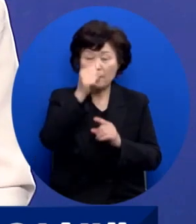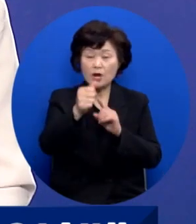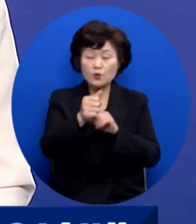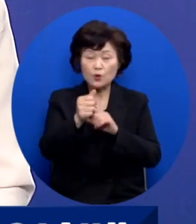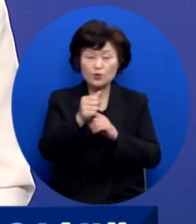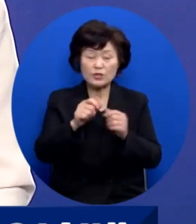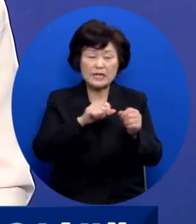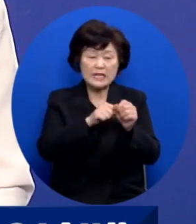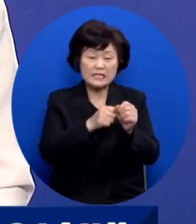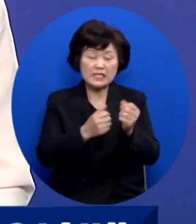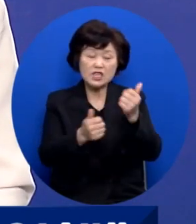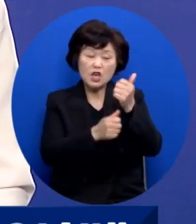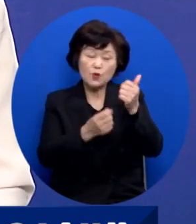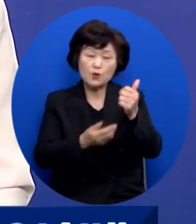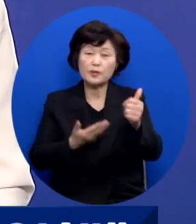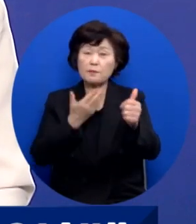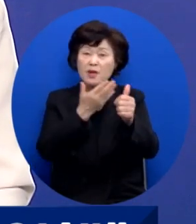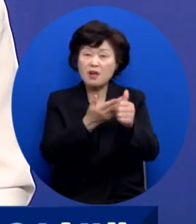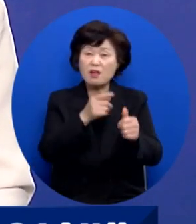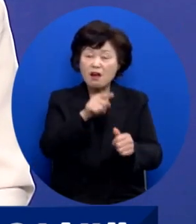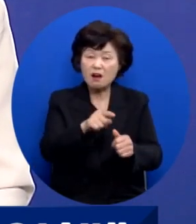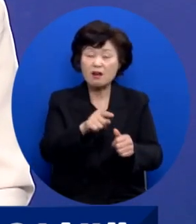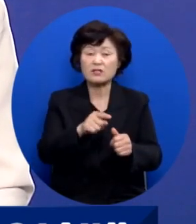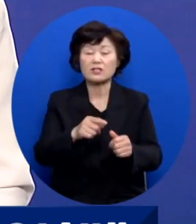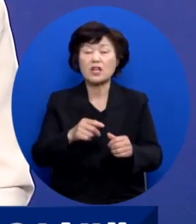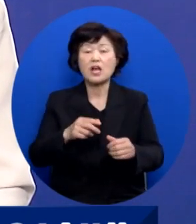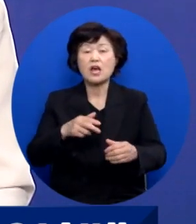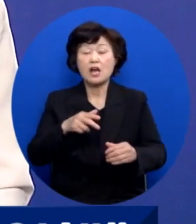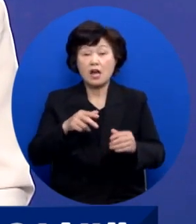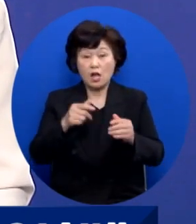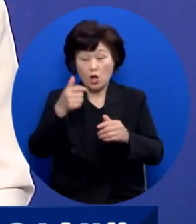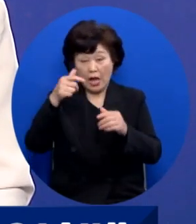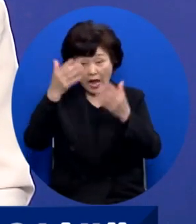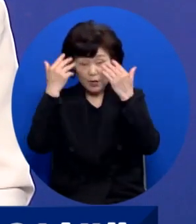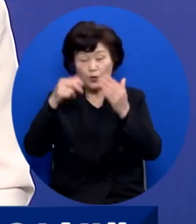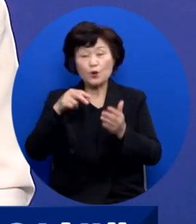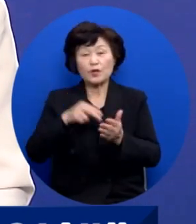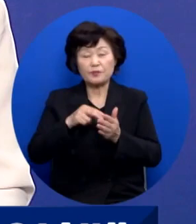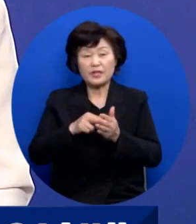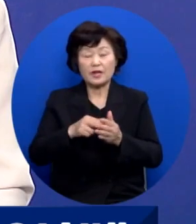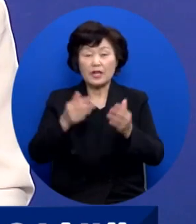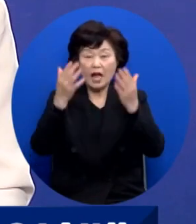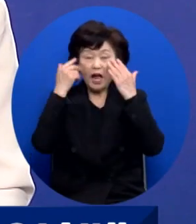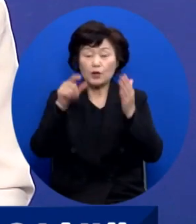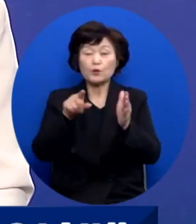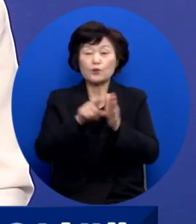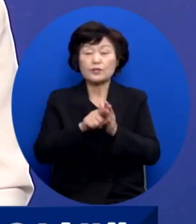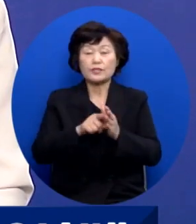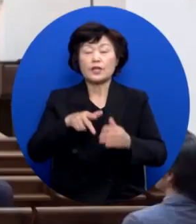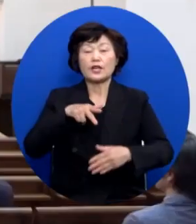대해 교단 신앙의 정체성을 지키기 위한 조치란 입장을 밝혔습니다. 최리진 기자입니다.